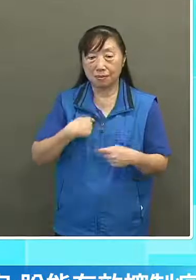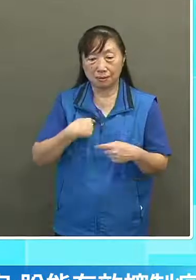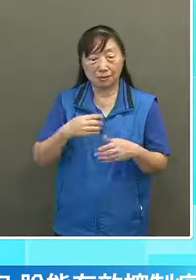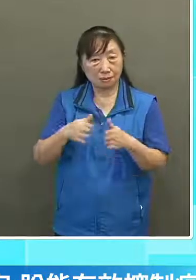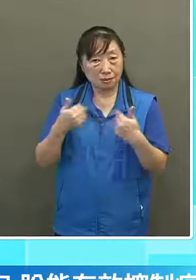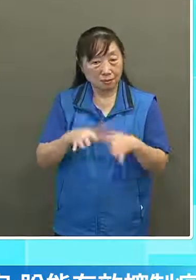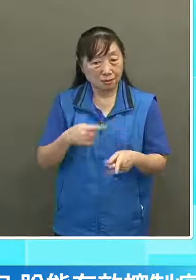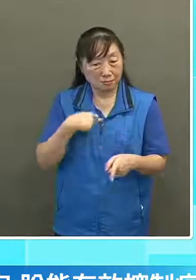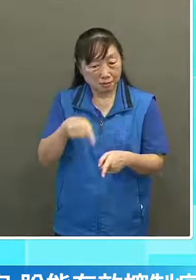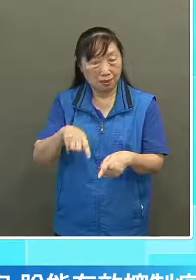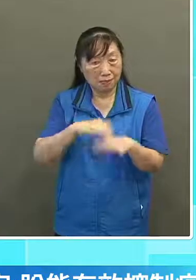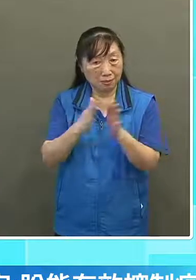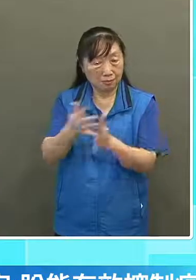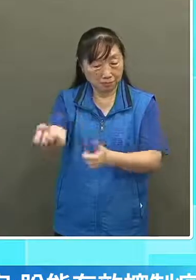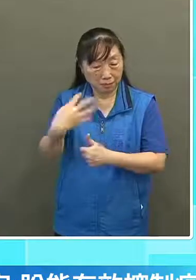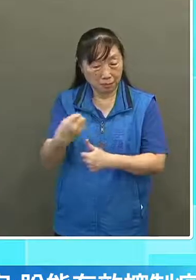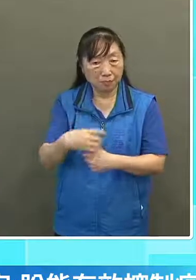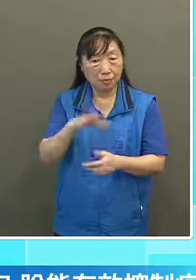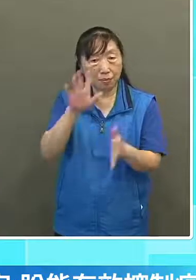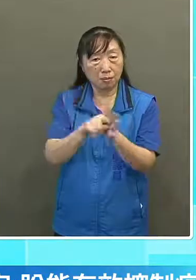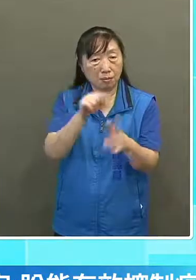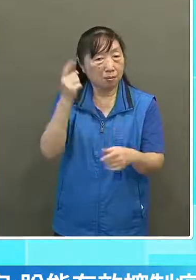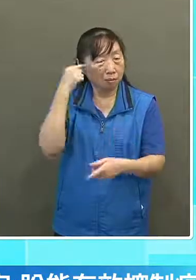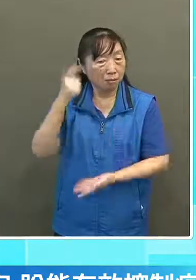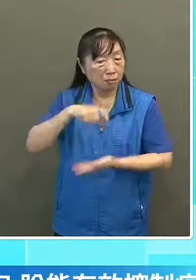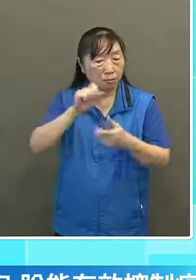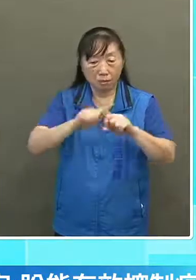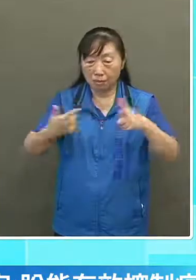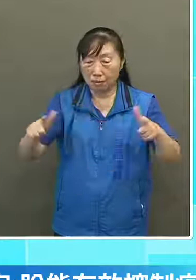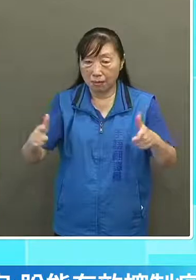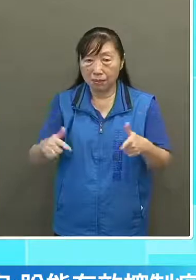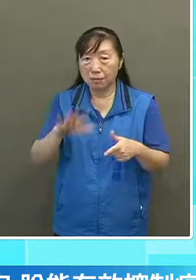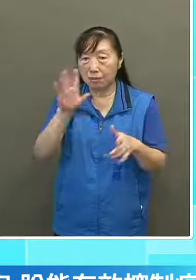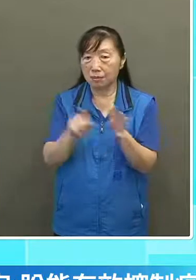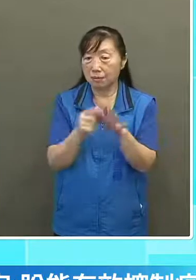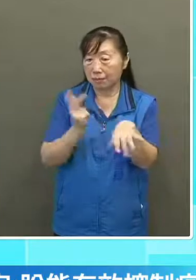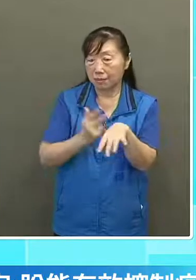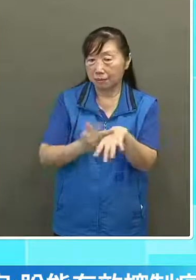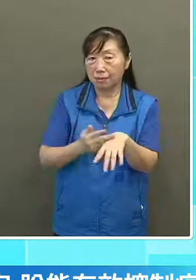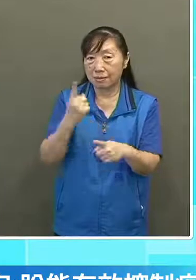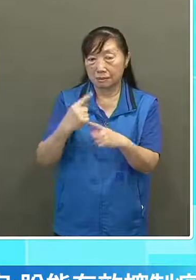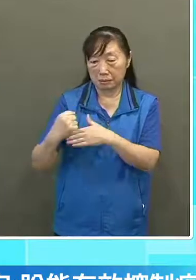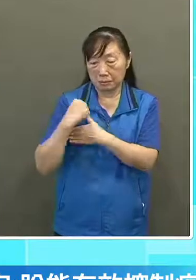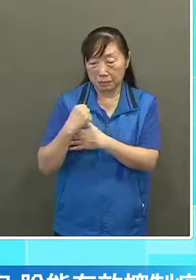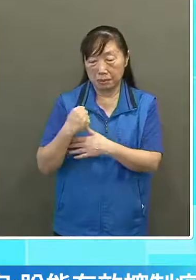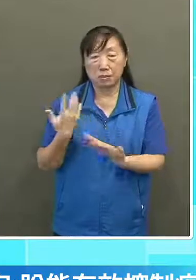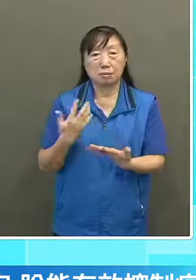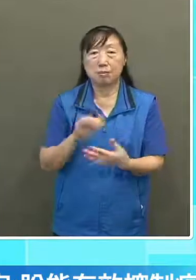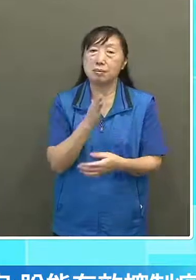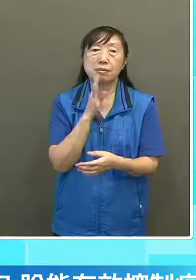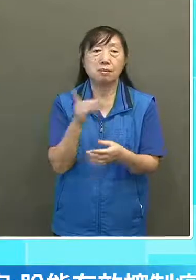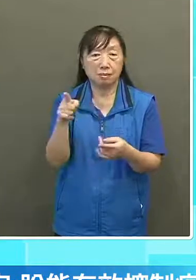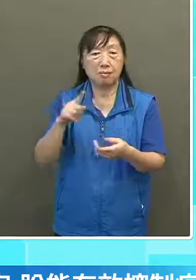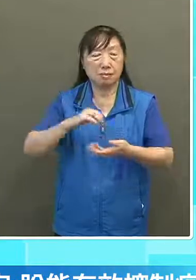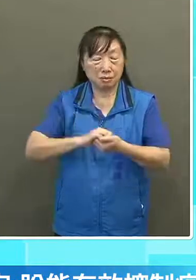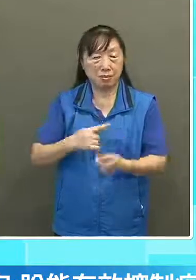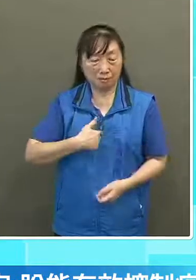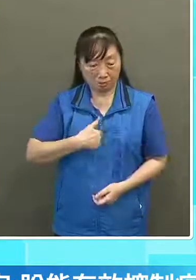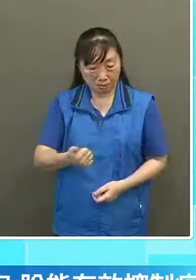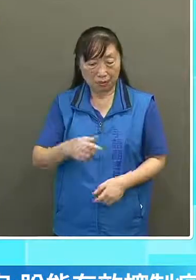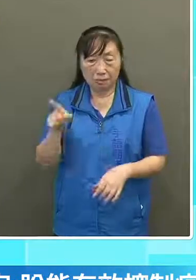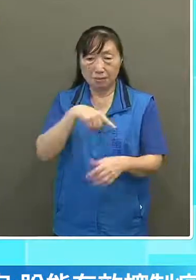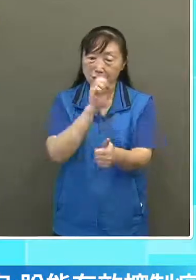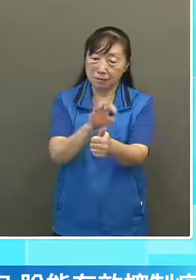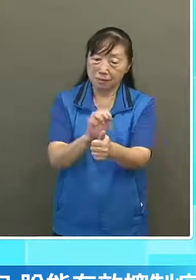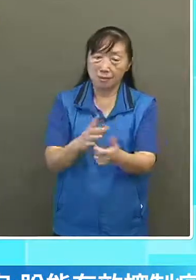解所有提出来，虽然意见都不一致，甚至有时候的方式是比较强烈的，可是他们一定是出于善意的。